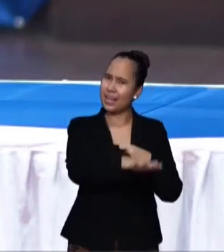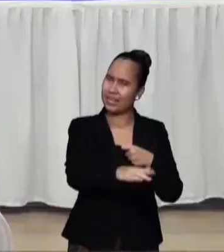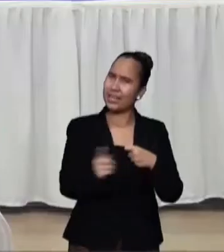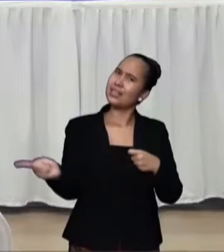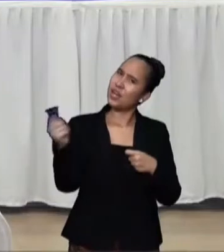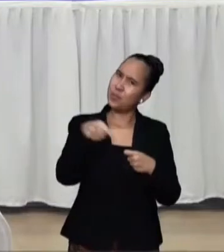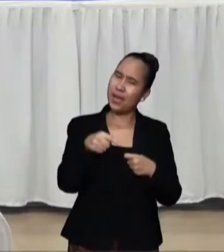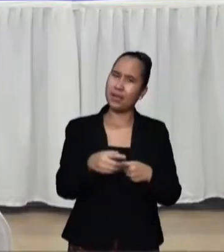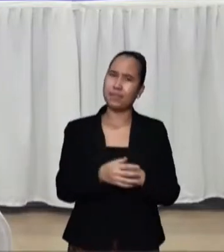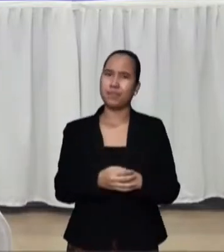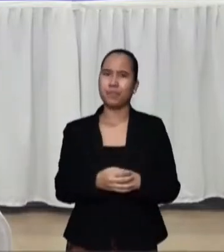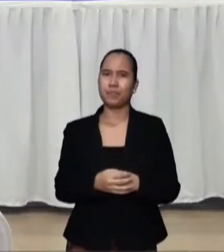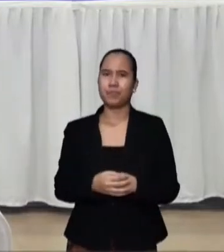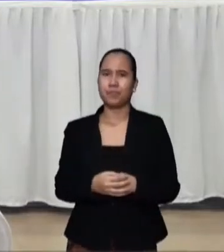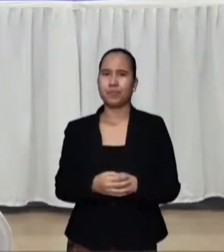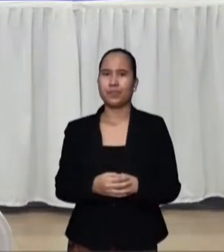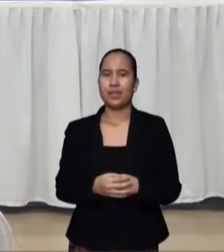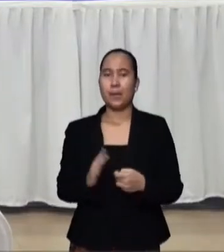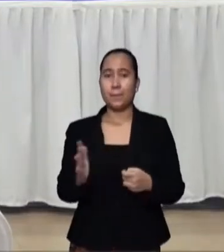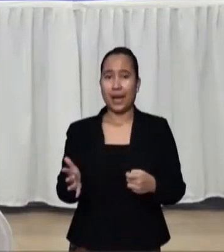7x7.